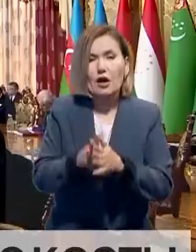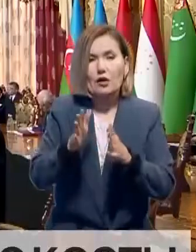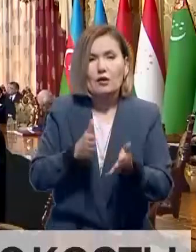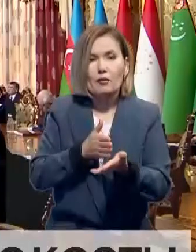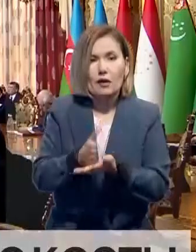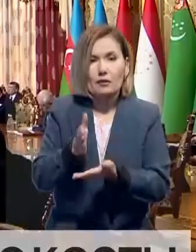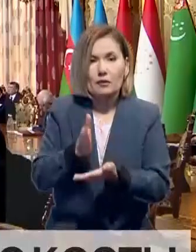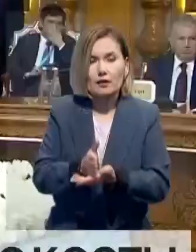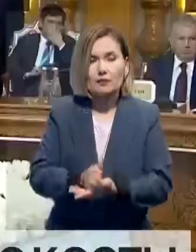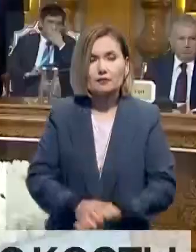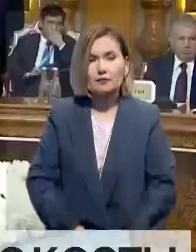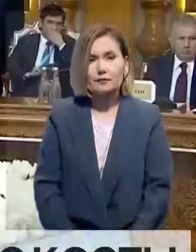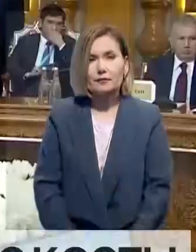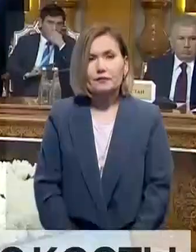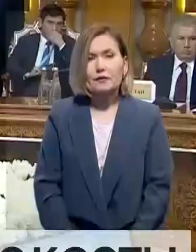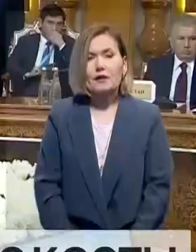еді.